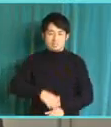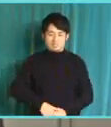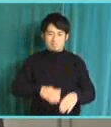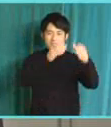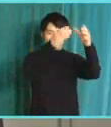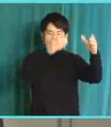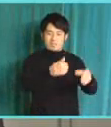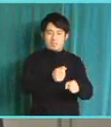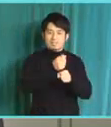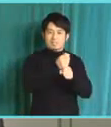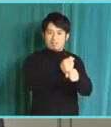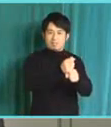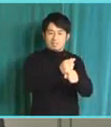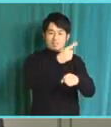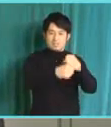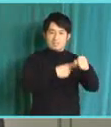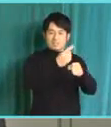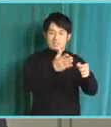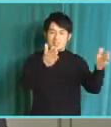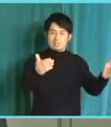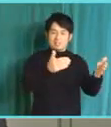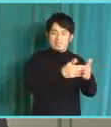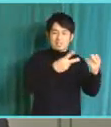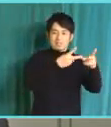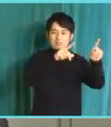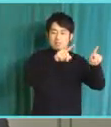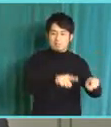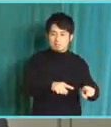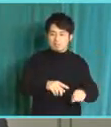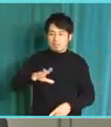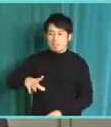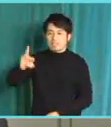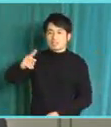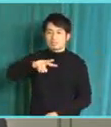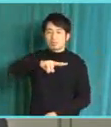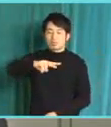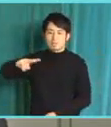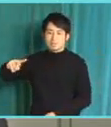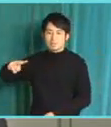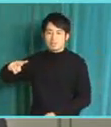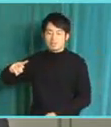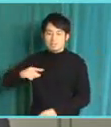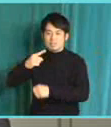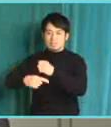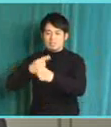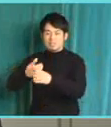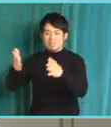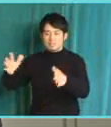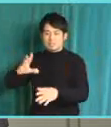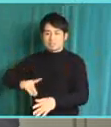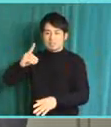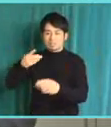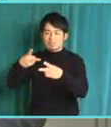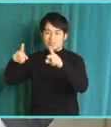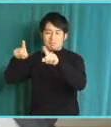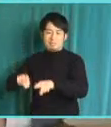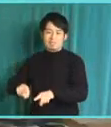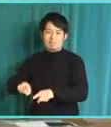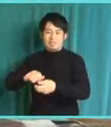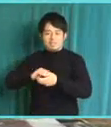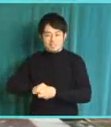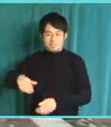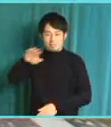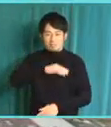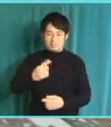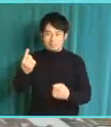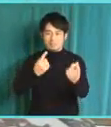旦初泳ぎにつきましては1年の幕開けにと、ぜひたくさんの皆様お待ちしておりますので、よろしくお願いいたします。